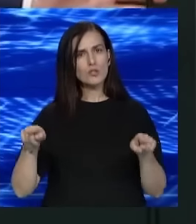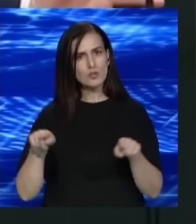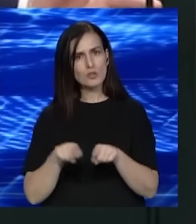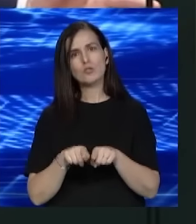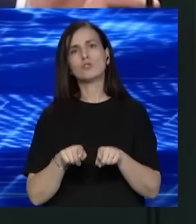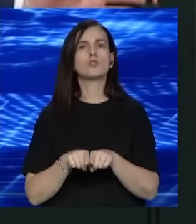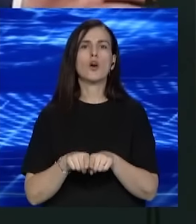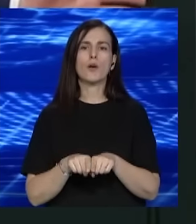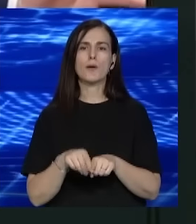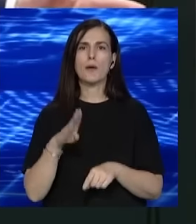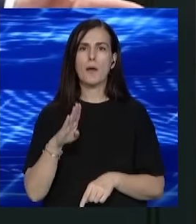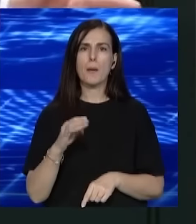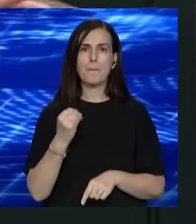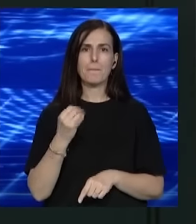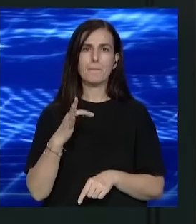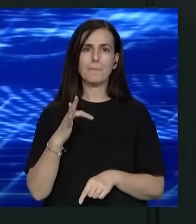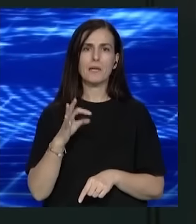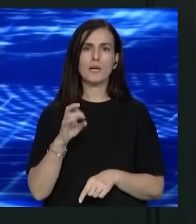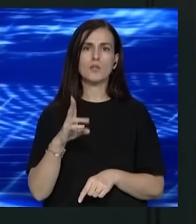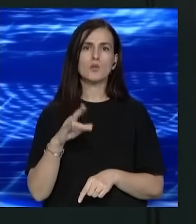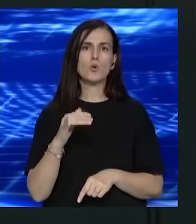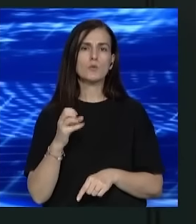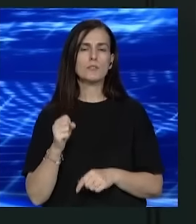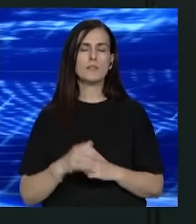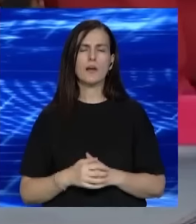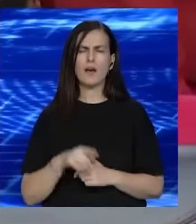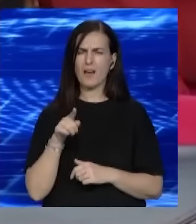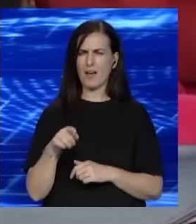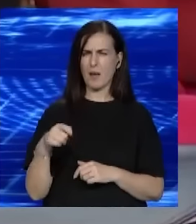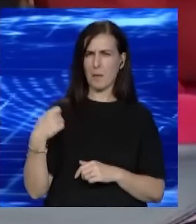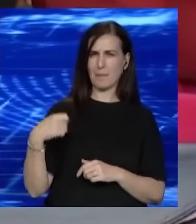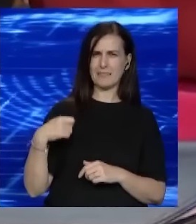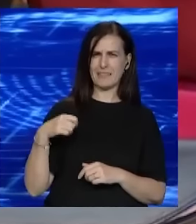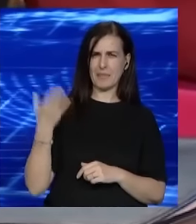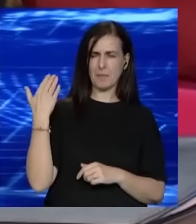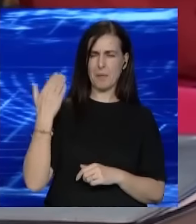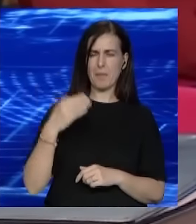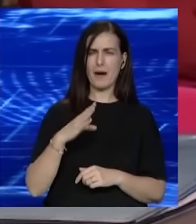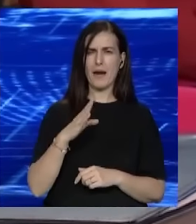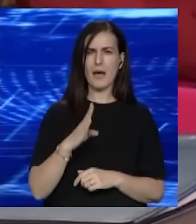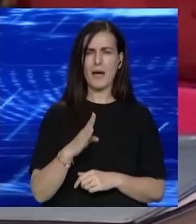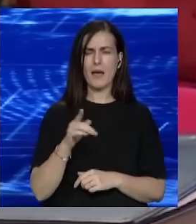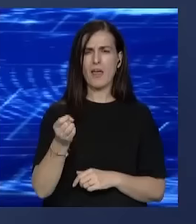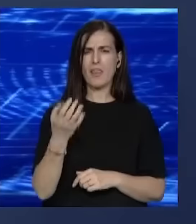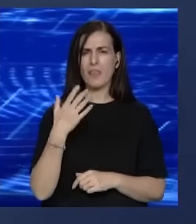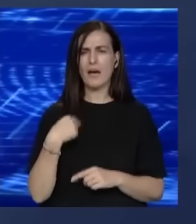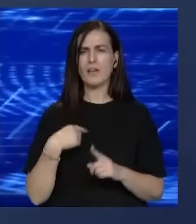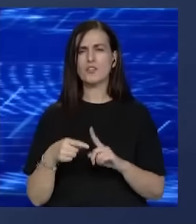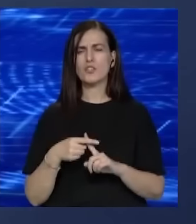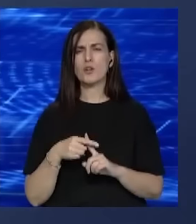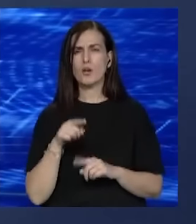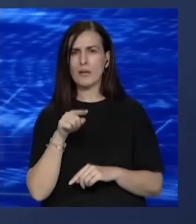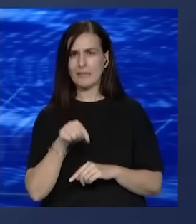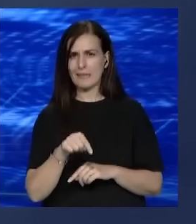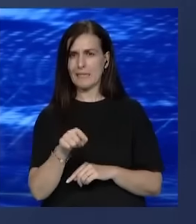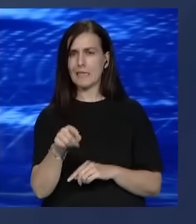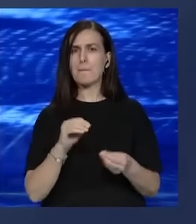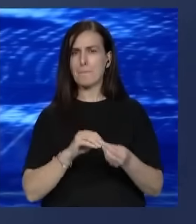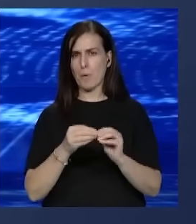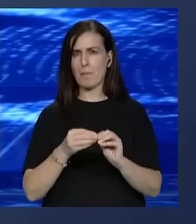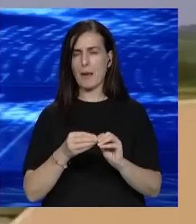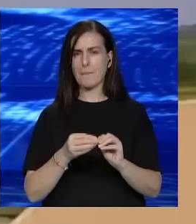Ndërsa kandidati republikan për president të Shteteve të Bashkuara Donald Trump akuzoi presidentin Biden dhe rivalen demokrate Kamala Harris se po e çojnë botën drejt luftës